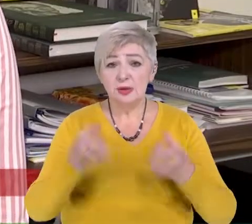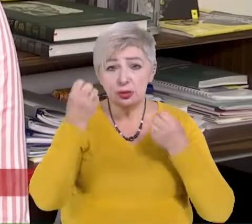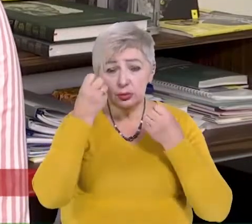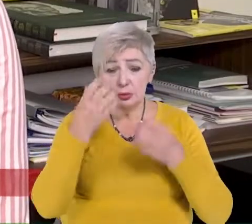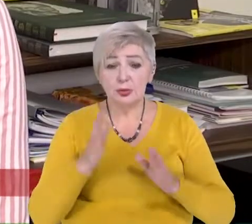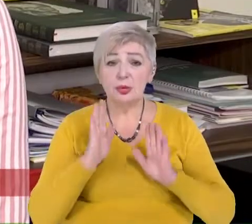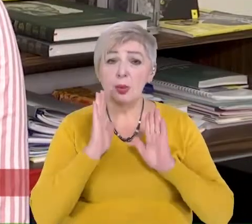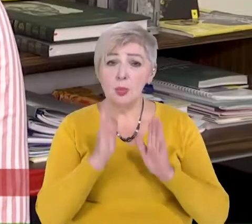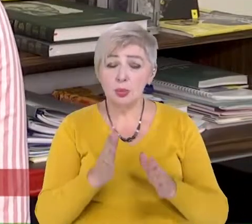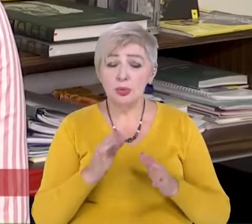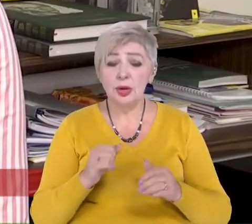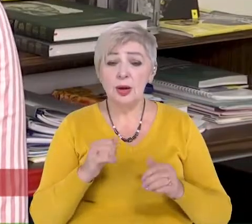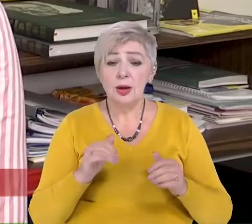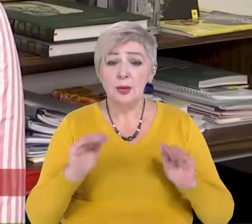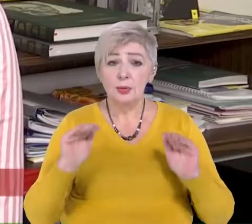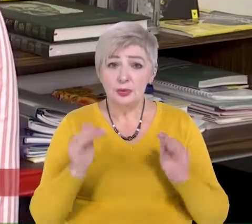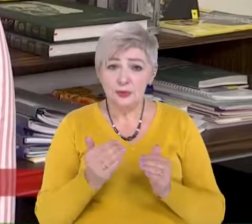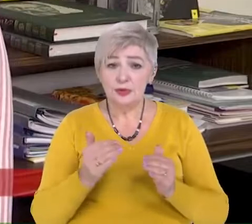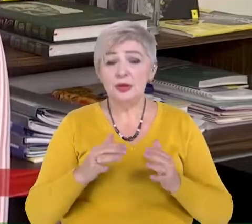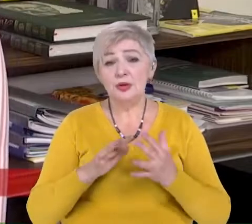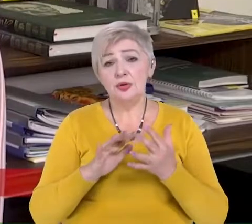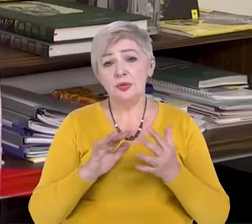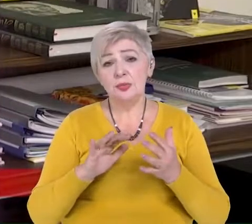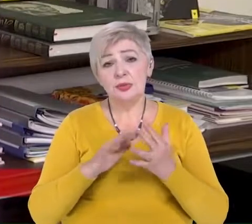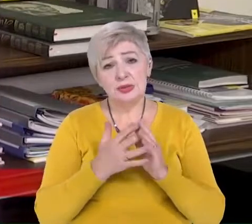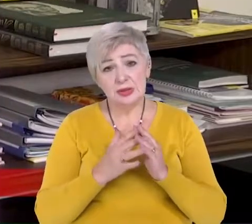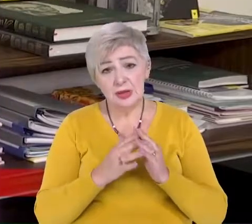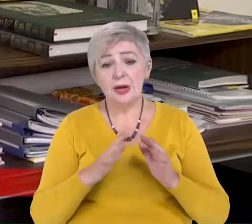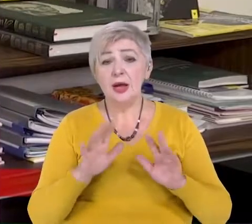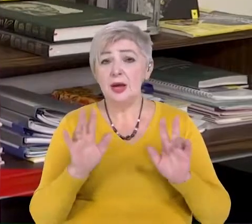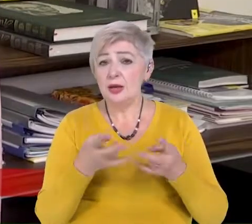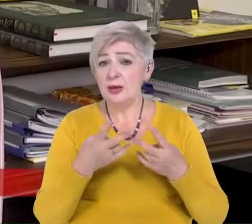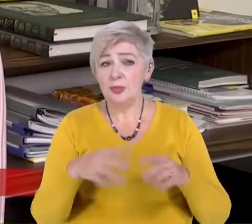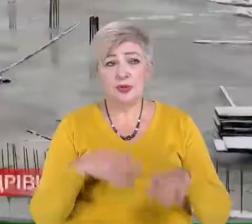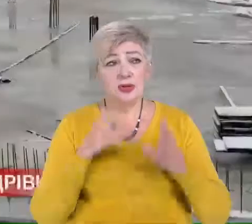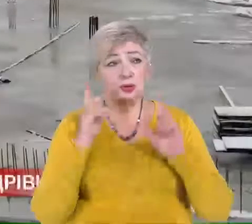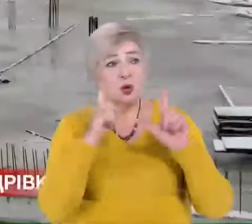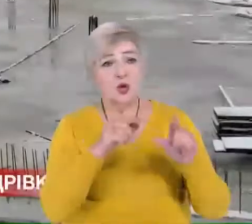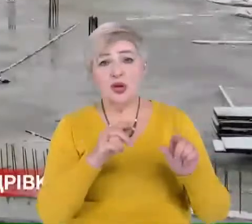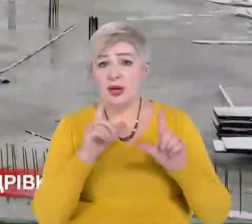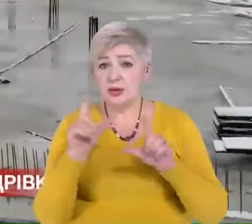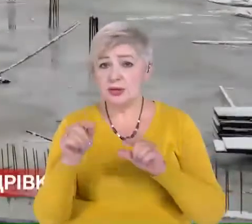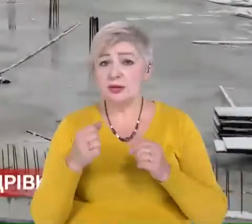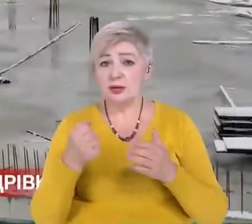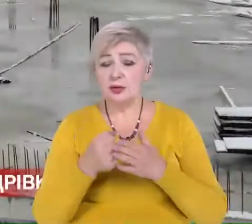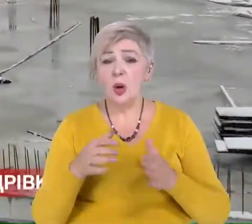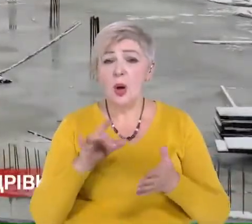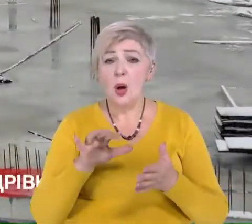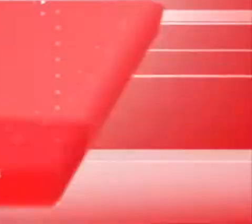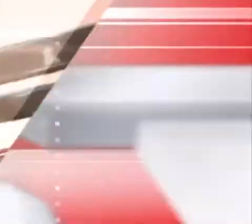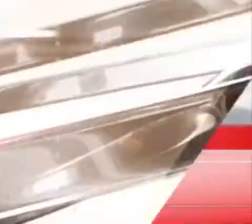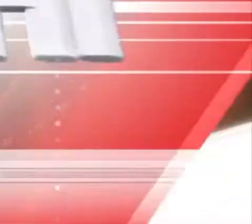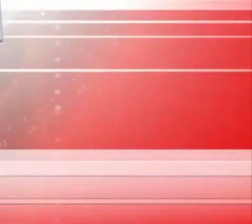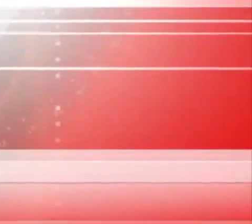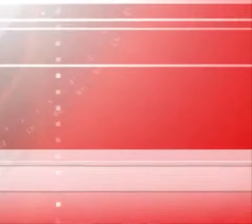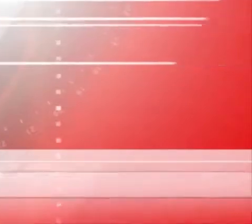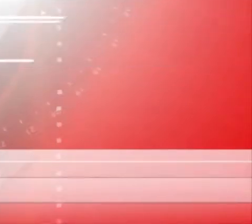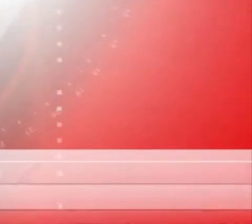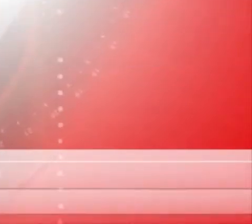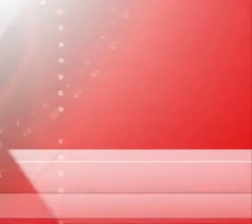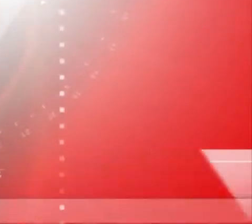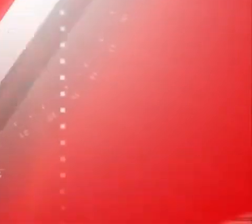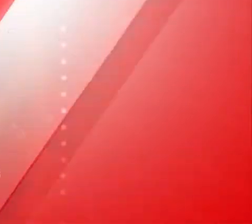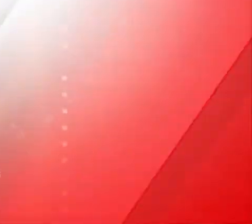саме у невеличкому населеному пункті і не потрібно буде їздити до обласного центру.